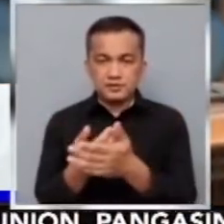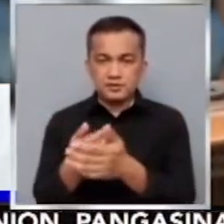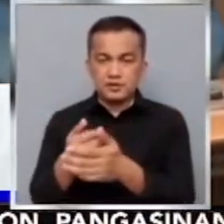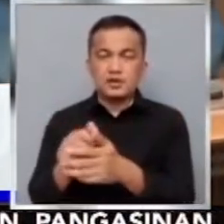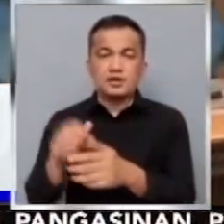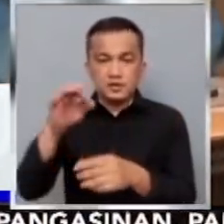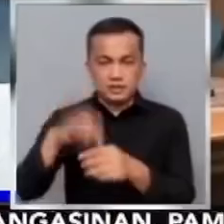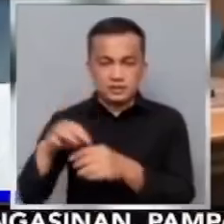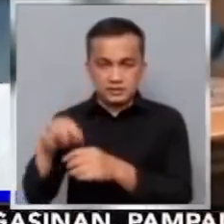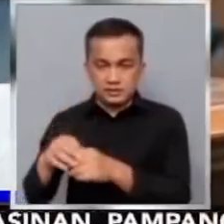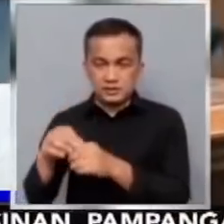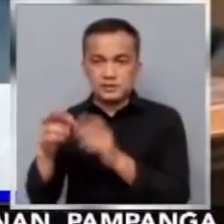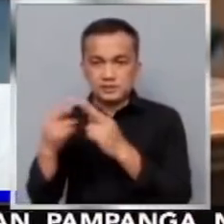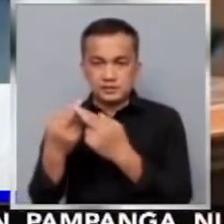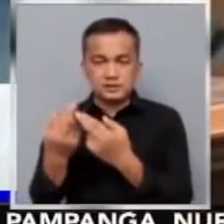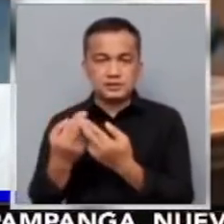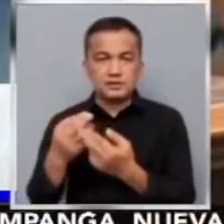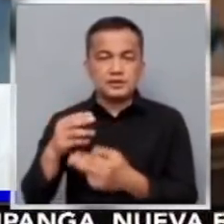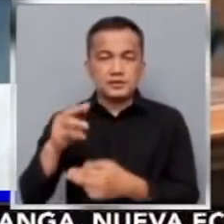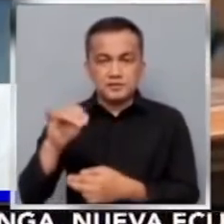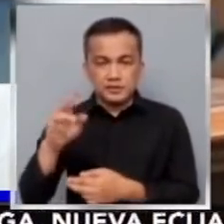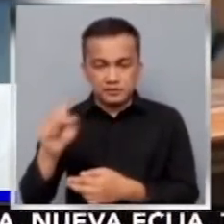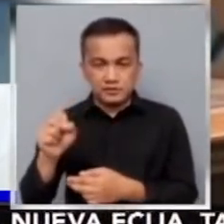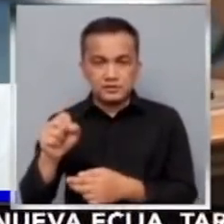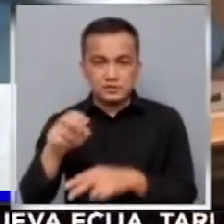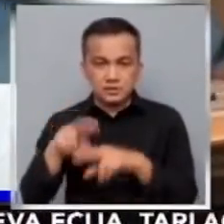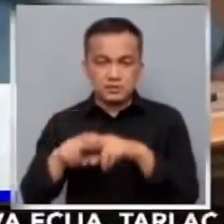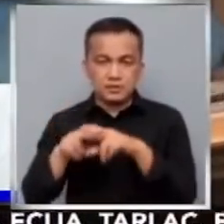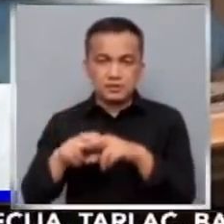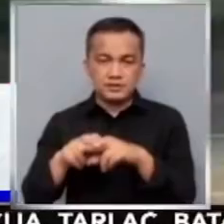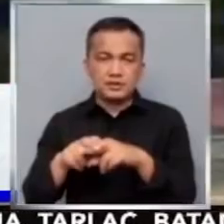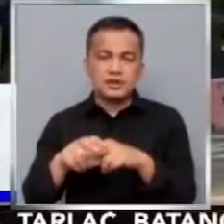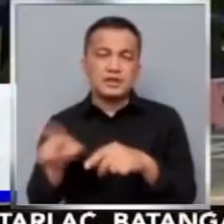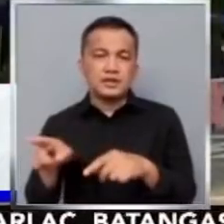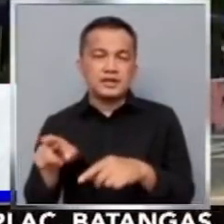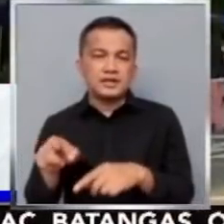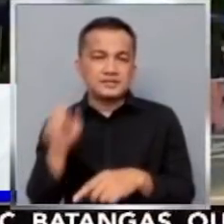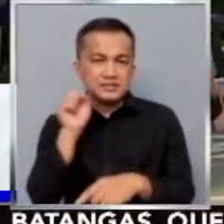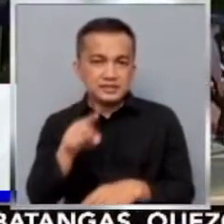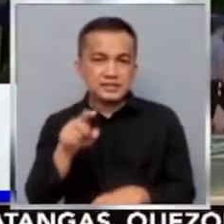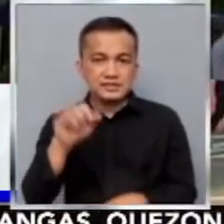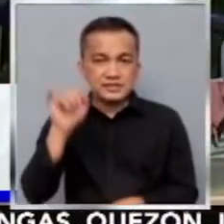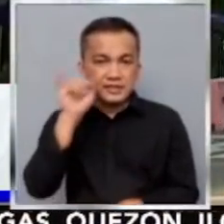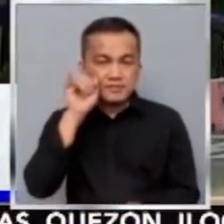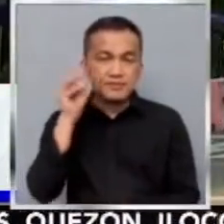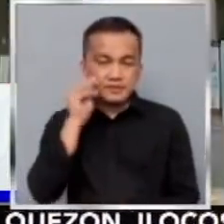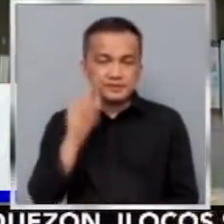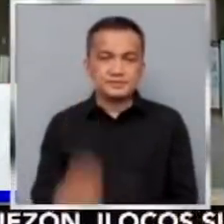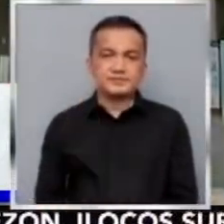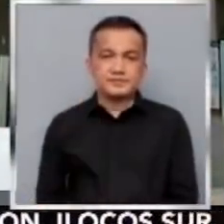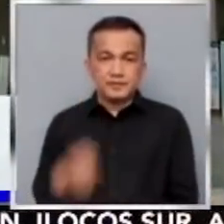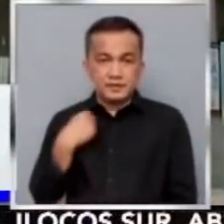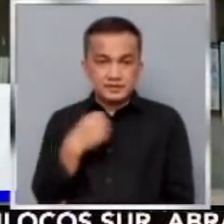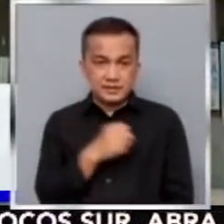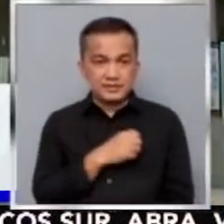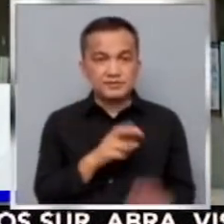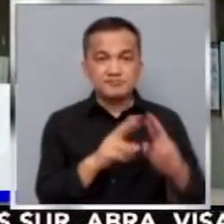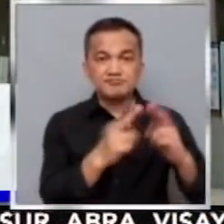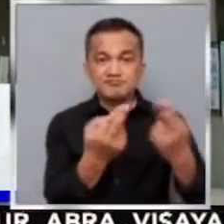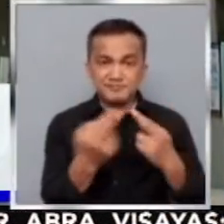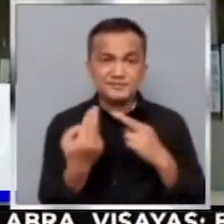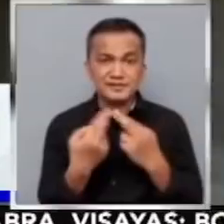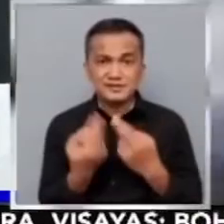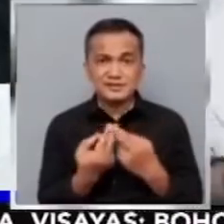Marcos, nakaupo pa bilang senador ang kanyang kapatid na si Senadora Aimee. Sa Senado, may ilang magkakaanak ang sabay na uupo